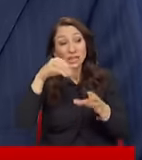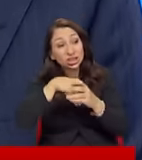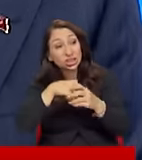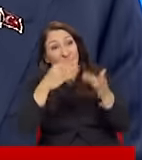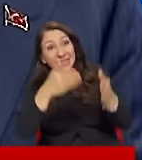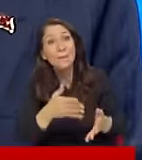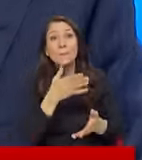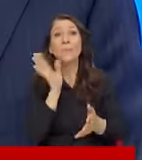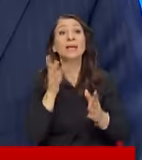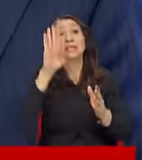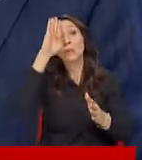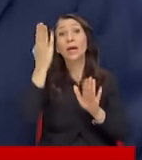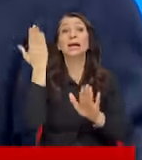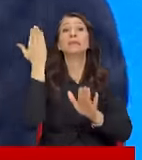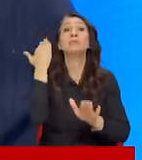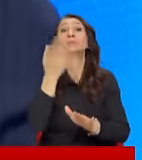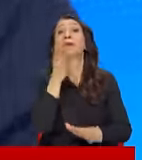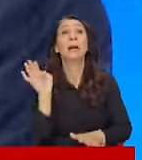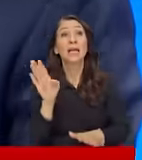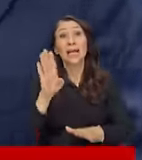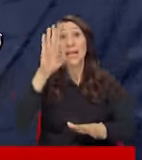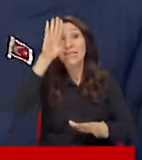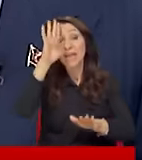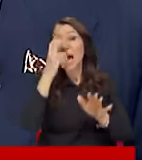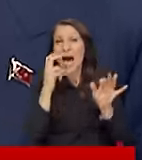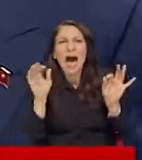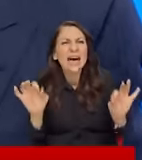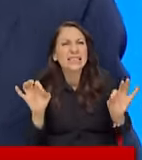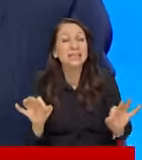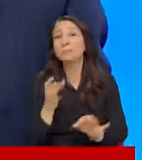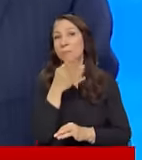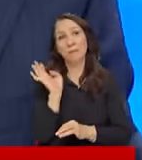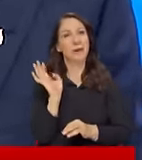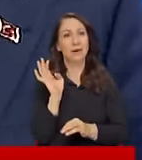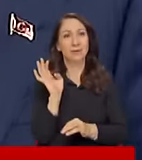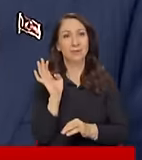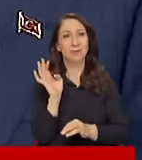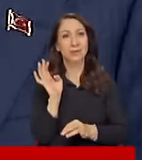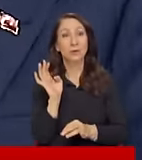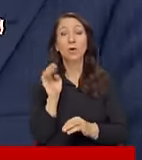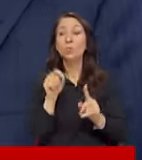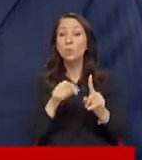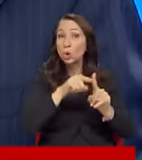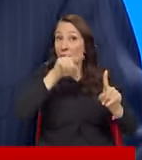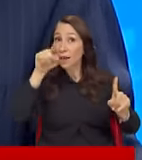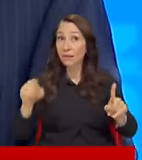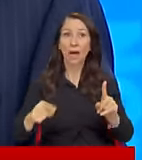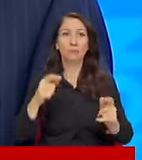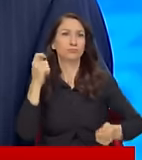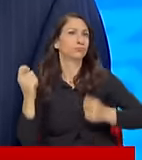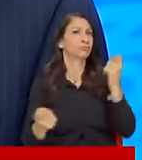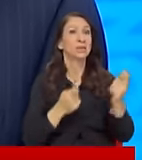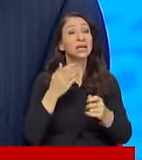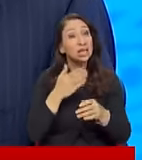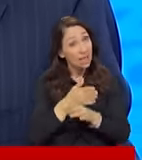bilmeyen, İstanbul'un geçmişini bilmeyen, İstanbul'un hassasiyetlerini bilmeyen ve bugüne kadarki